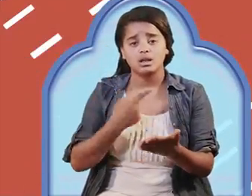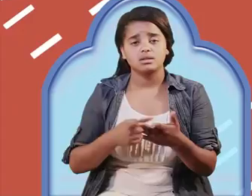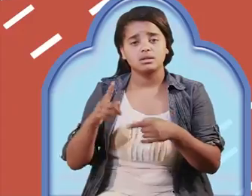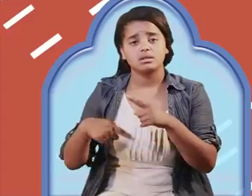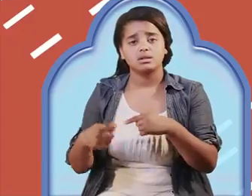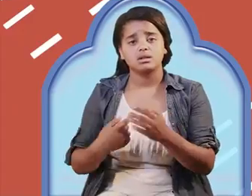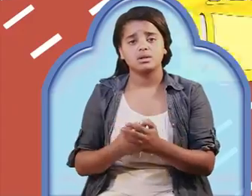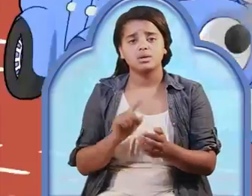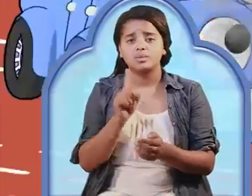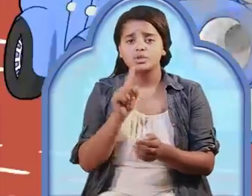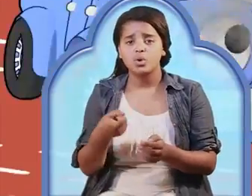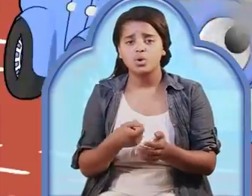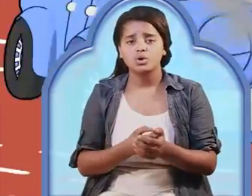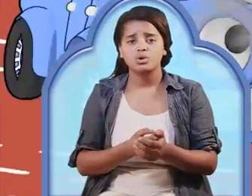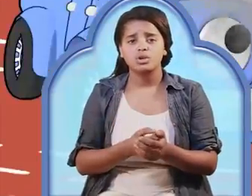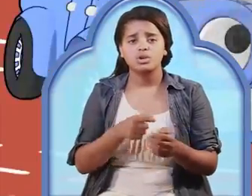ደናሞኑን ሊያረጋግጥ ሄደ።